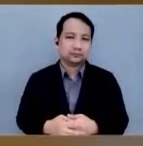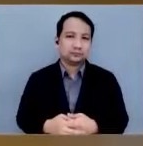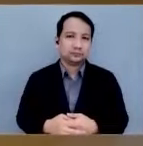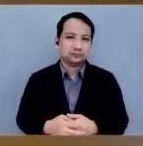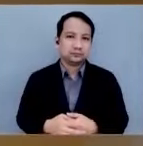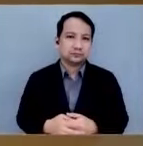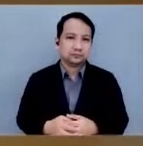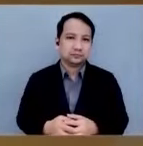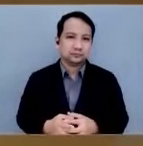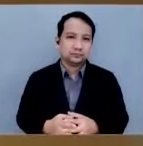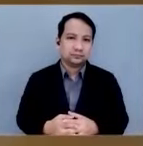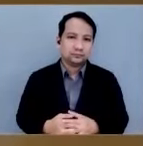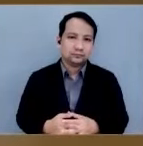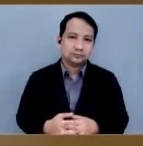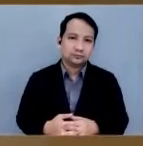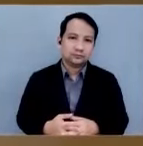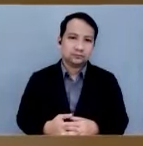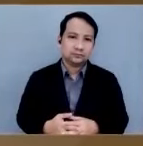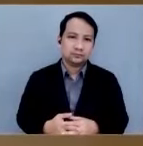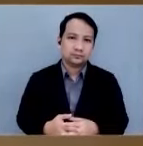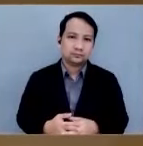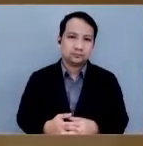Tignan, ano? Ayaw mo na yan.